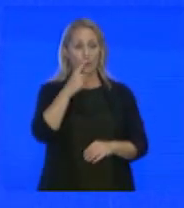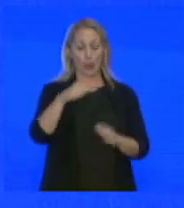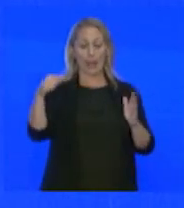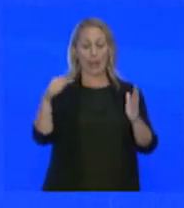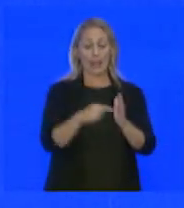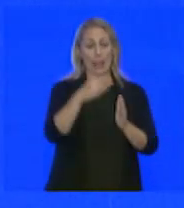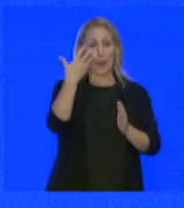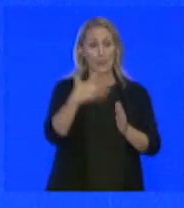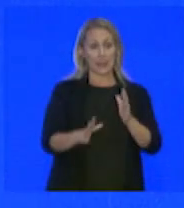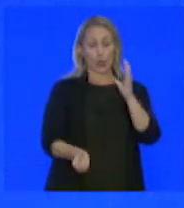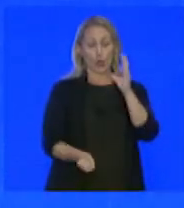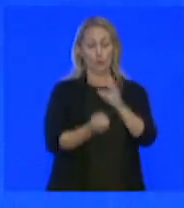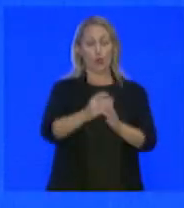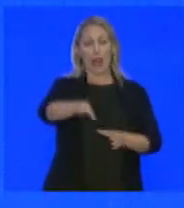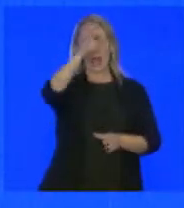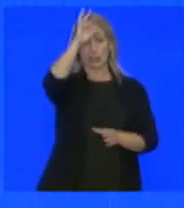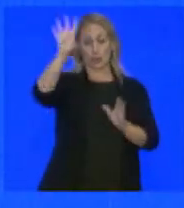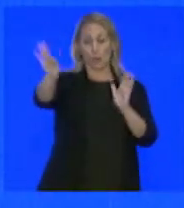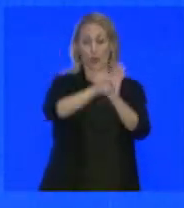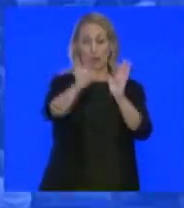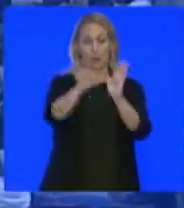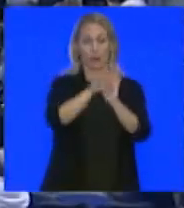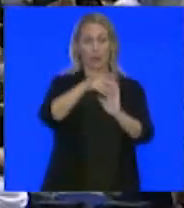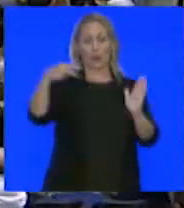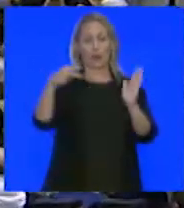νέων αστυνομικών ως το τέλος του έτους.